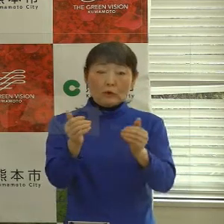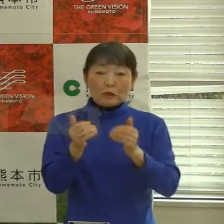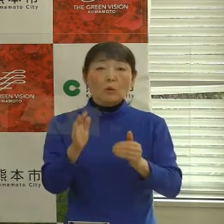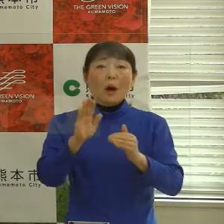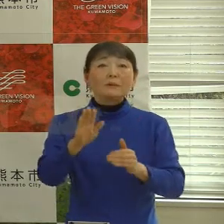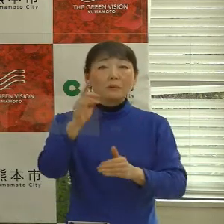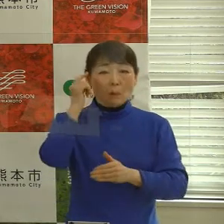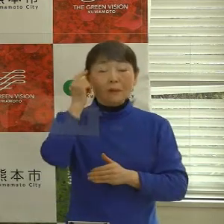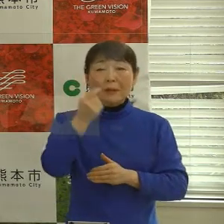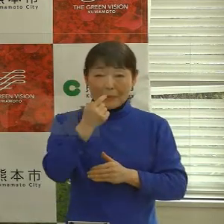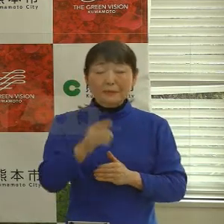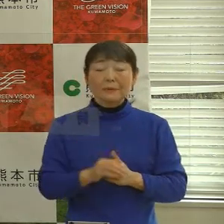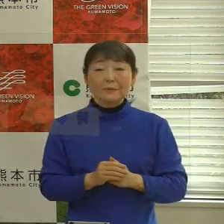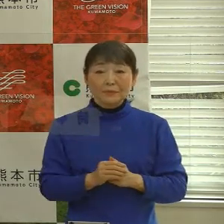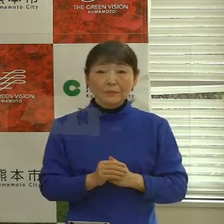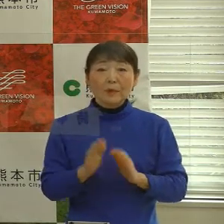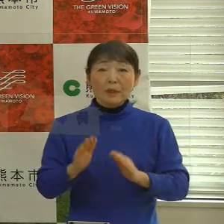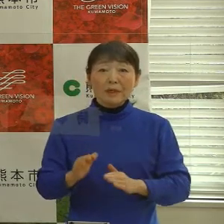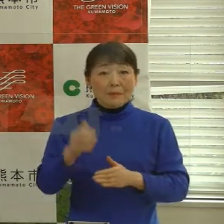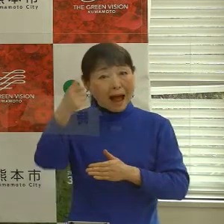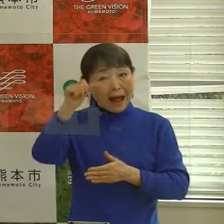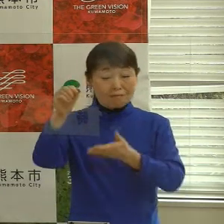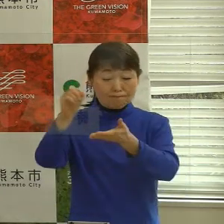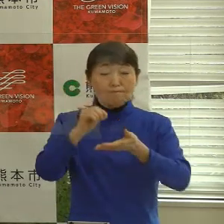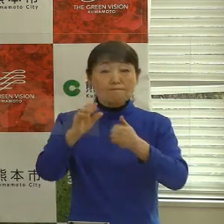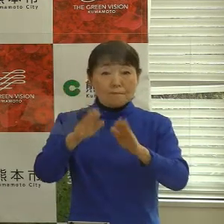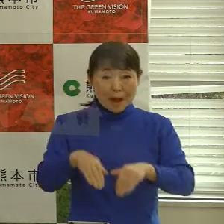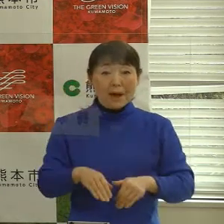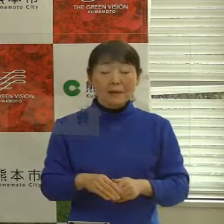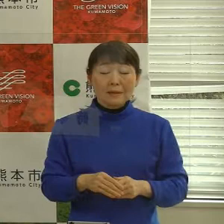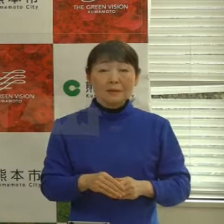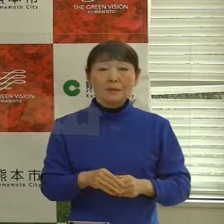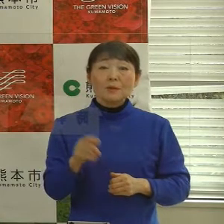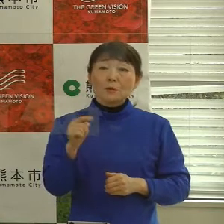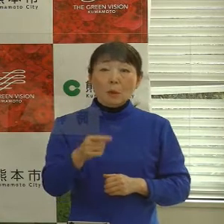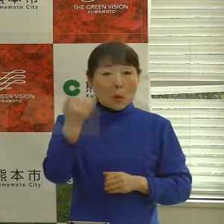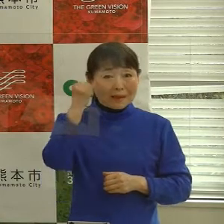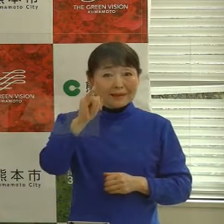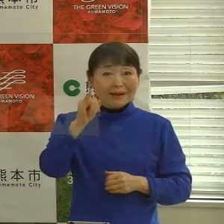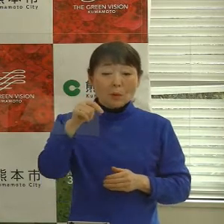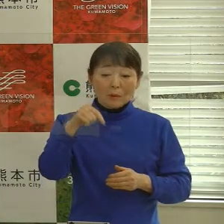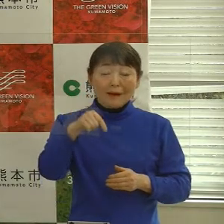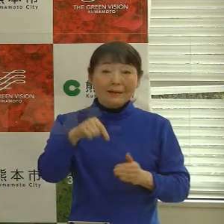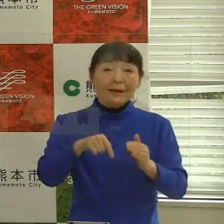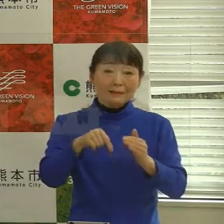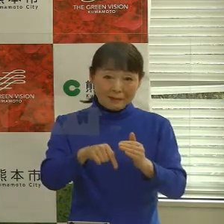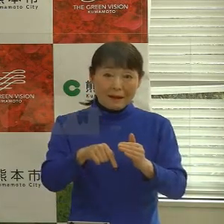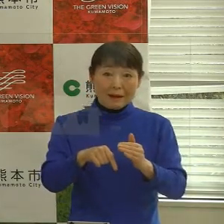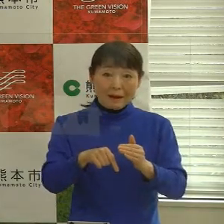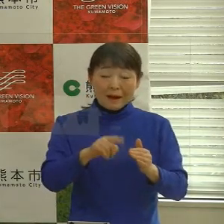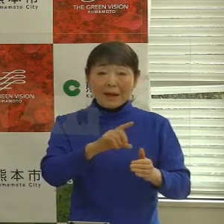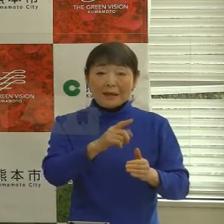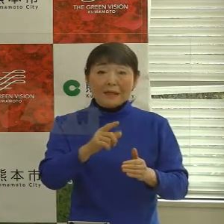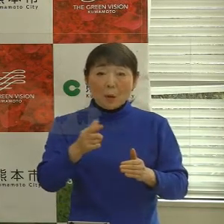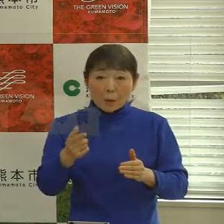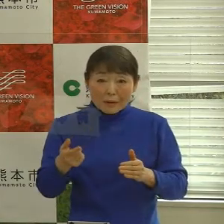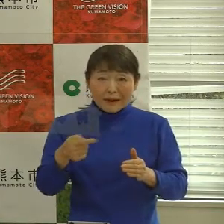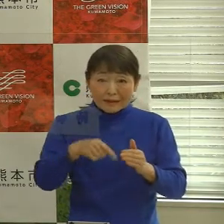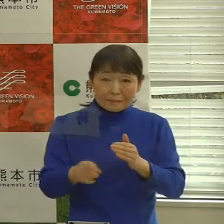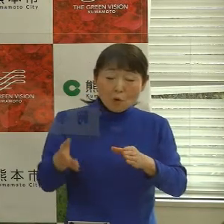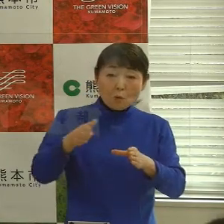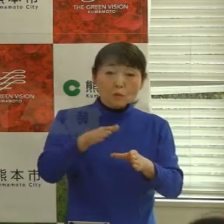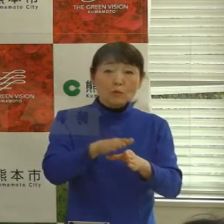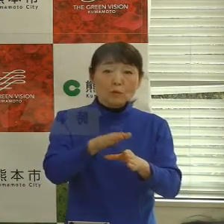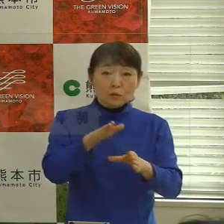ていますので、まあ、今ご提案があったというか、まあ、ご意見の中にあったような点も含めてです